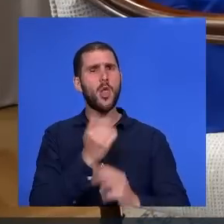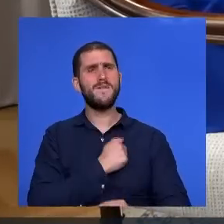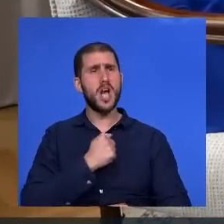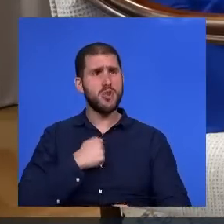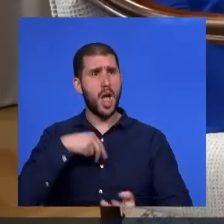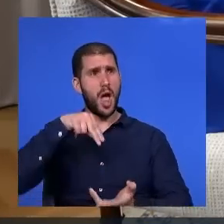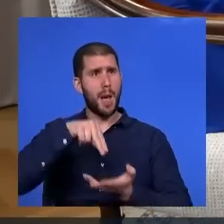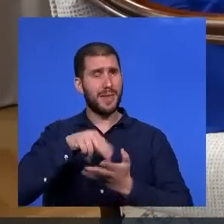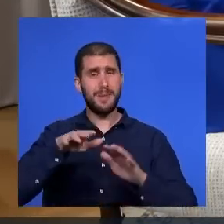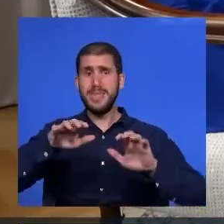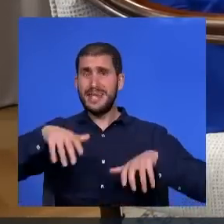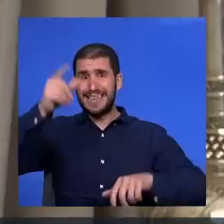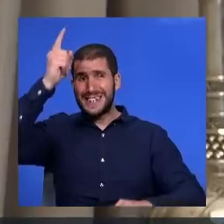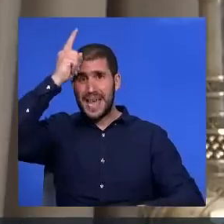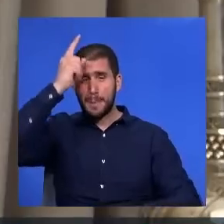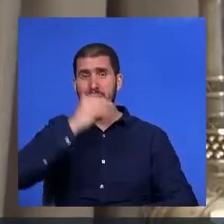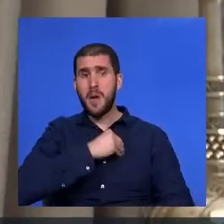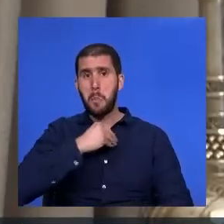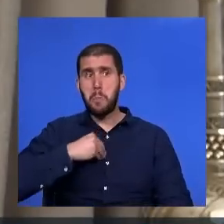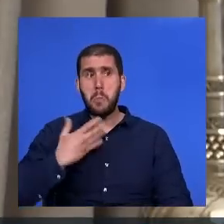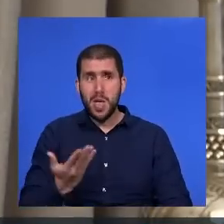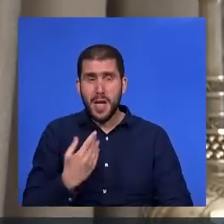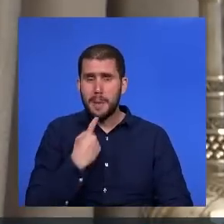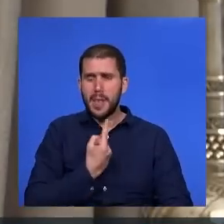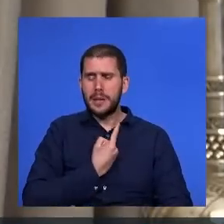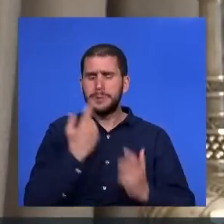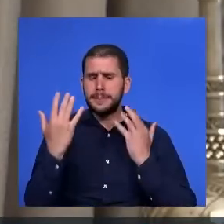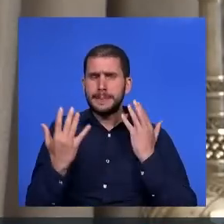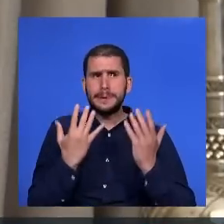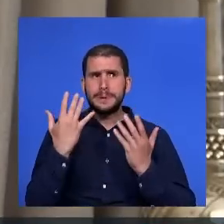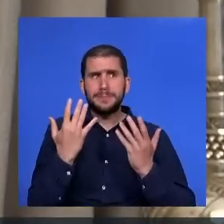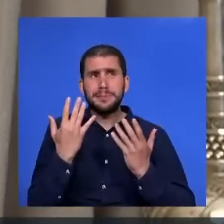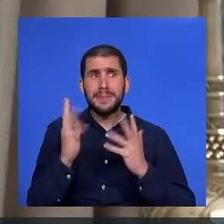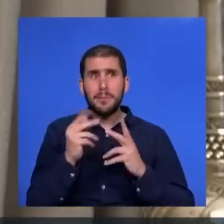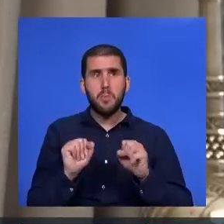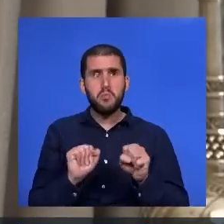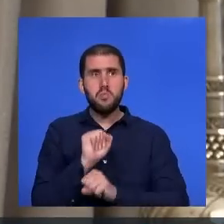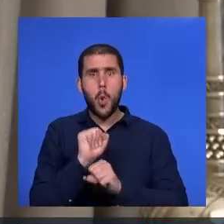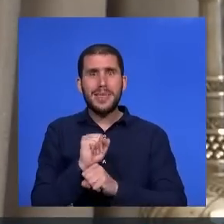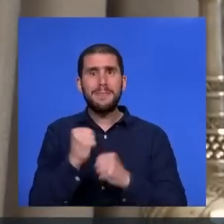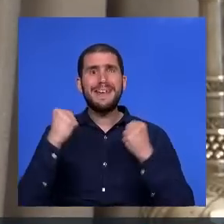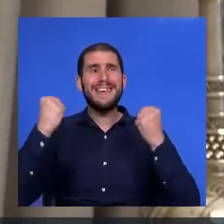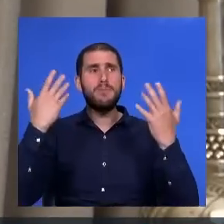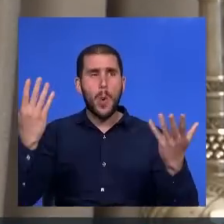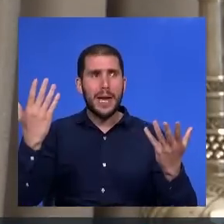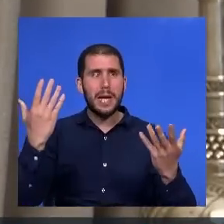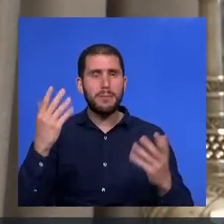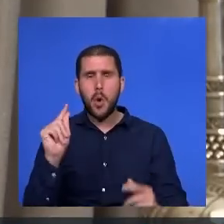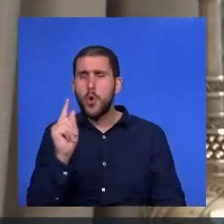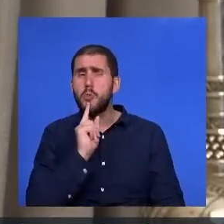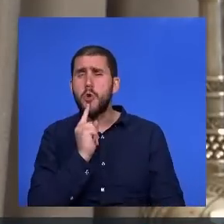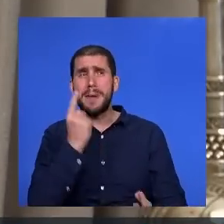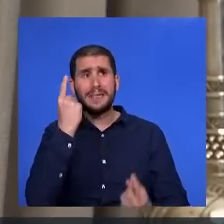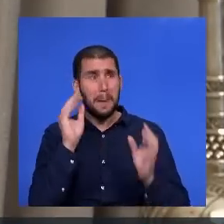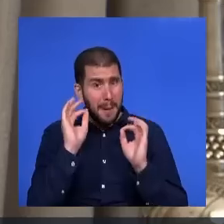עם נשיאי גרמניה ופולין. ואמרתי לעצמי, אם המורדים הגיבורים הללו, קומץ,